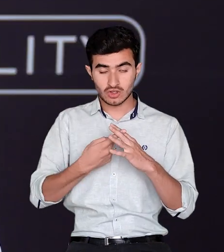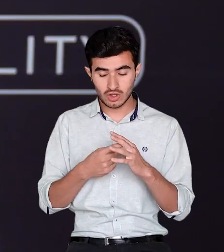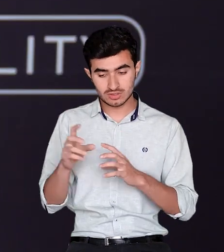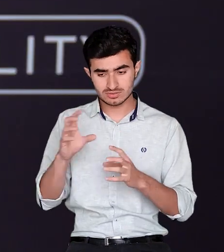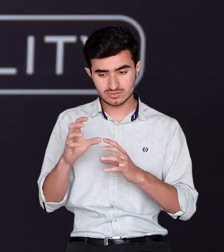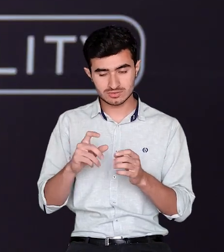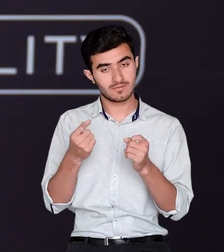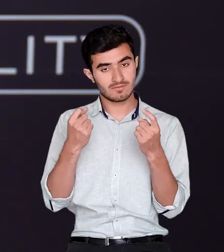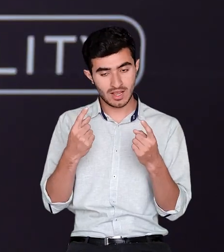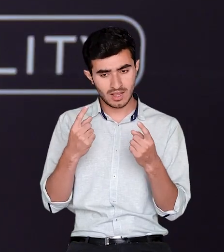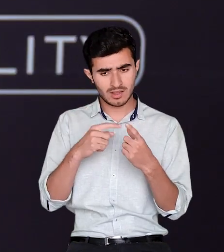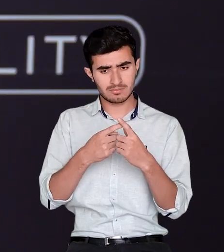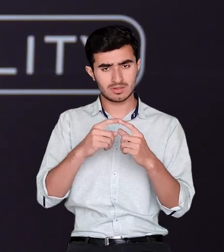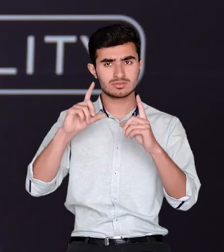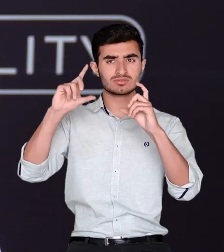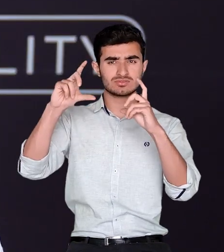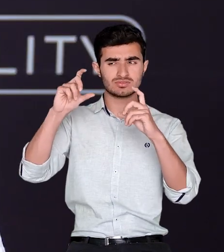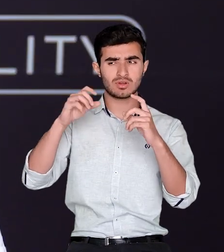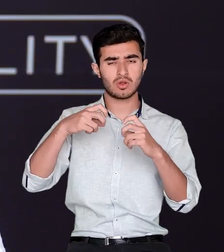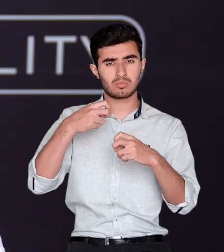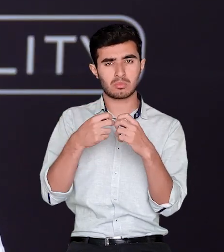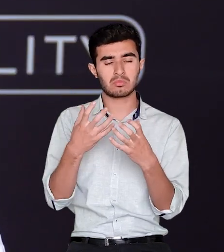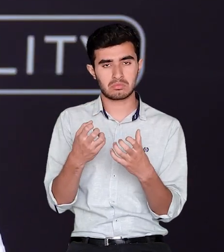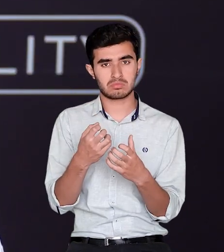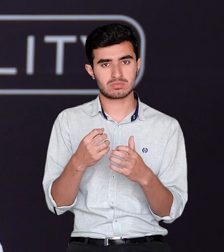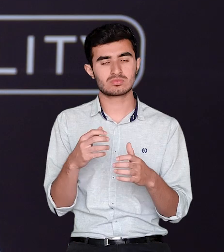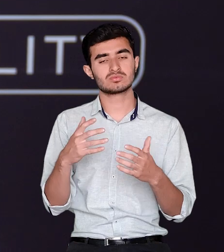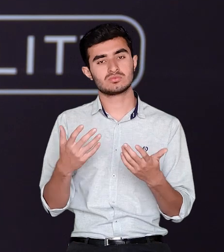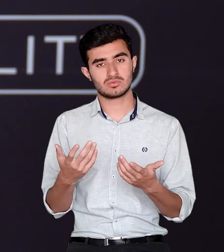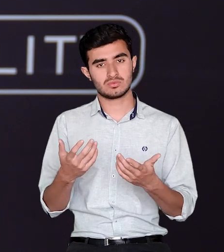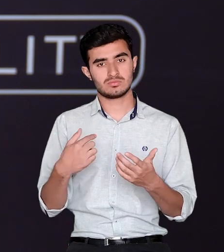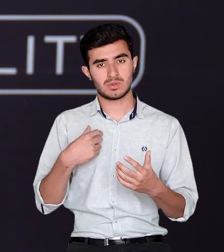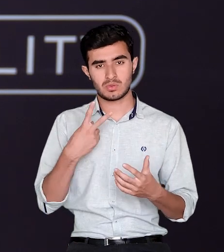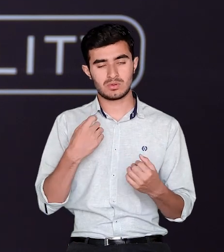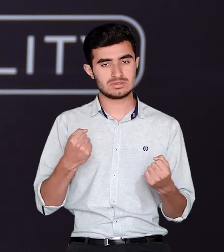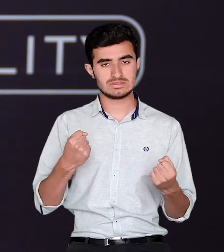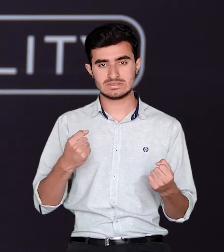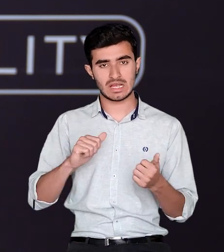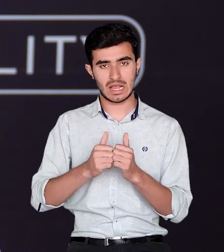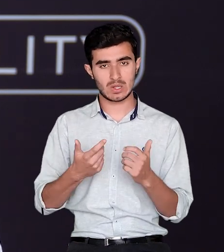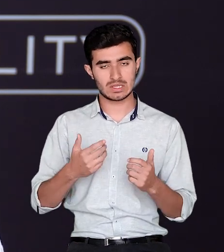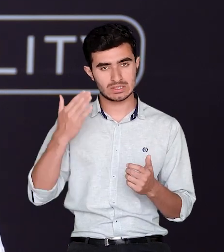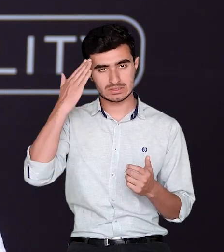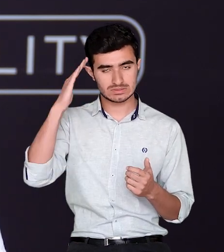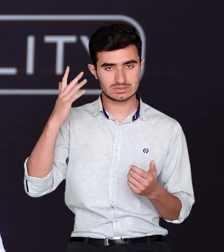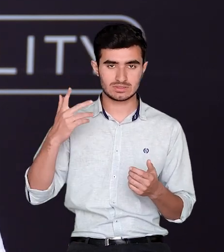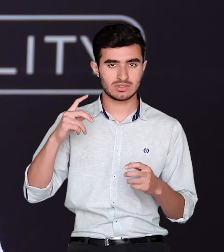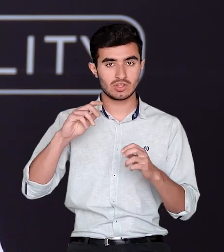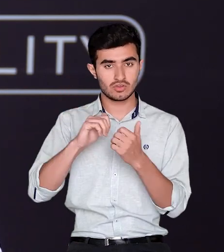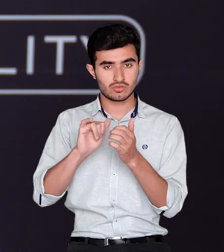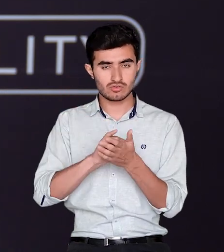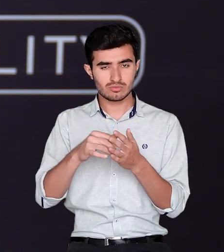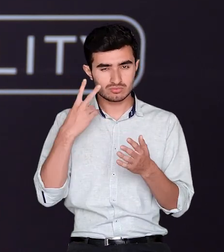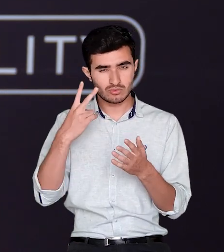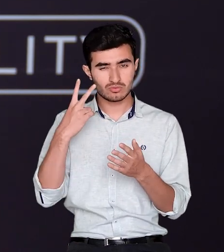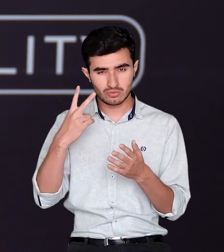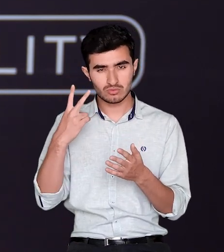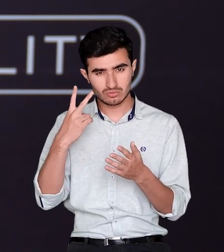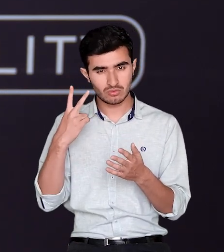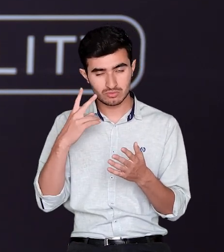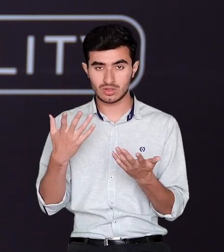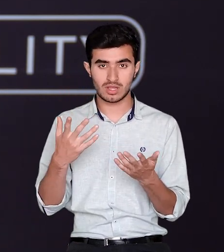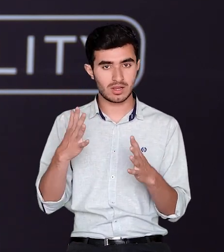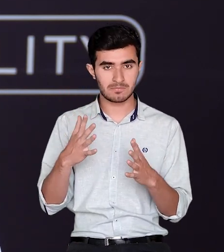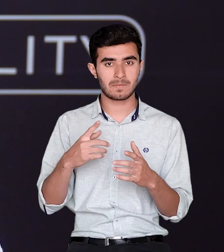to seek out help. I got some people from Lahore Astronomical Society to help me out. उन्होंने काफ़ी ज़्यादा हेल्प की थी। उन्होंने बताया